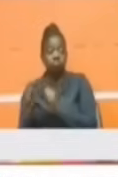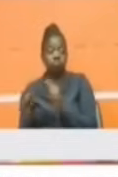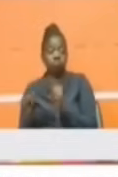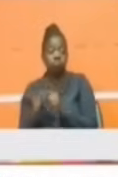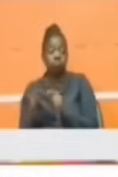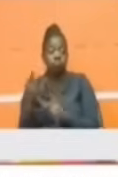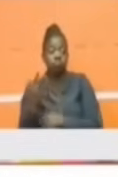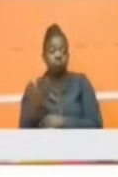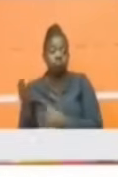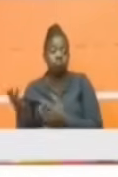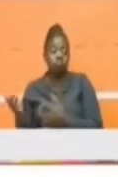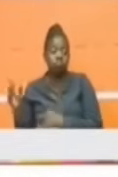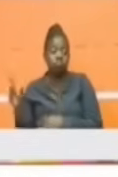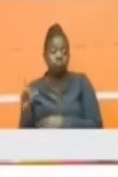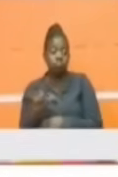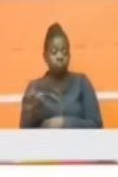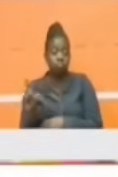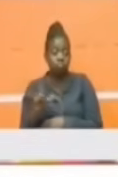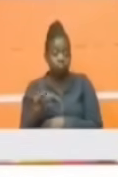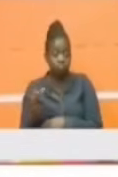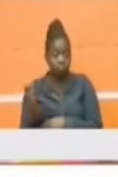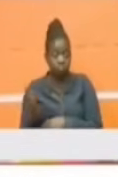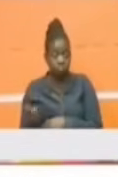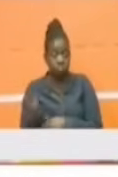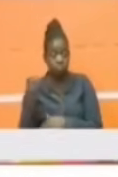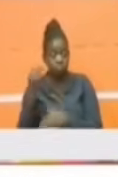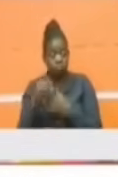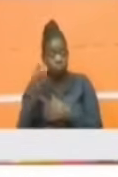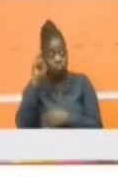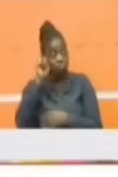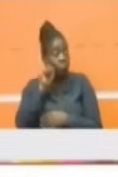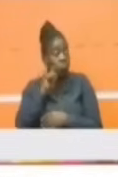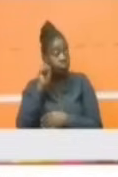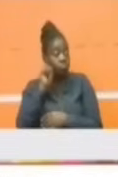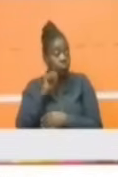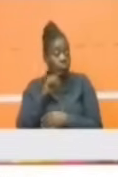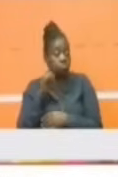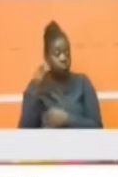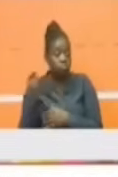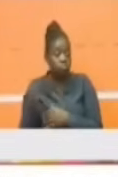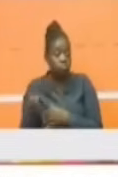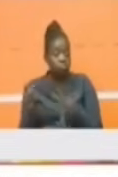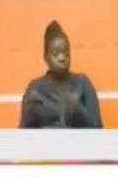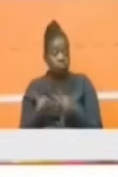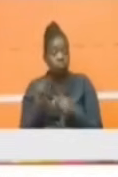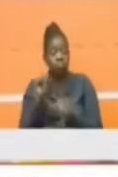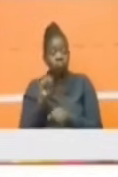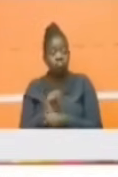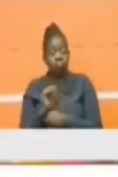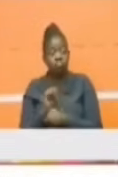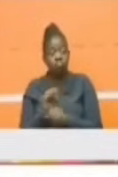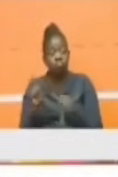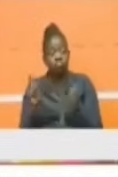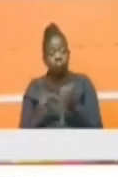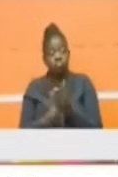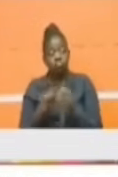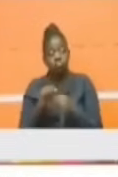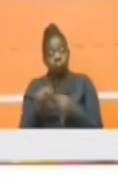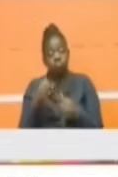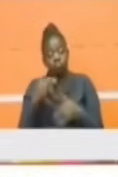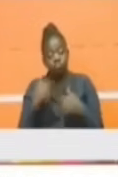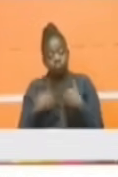lita 5 nogamba nti zekoza lita 5 after shave lita 5 naawe oba okola ate oba ofunako